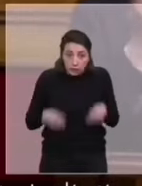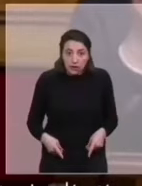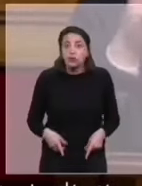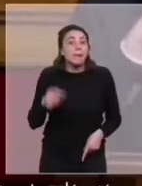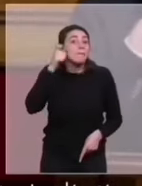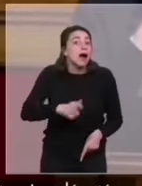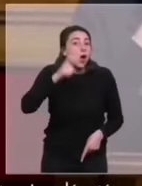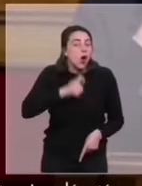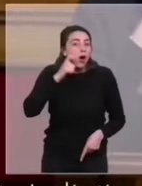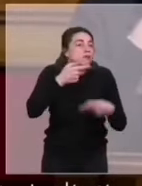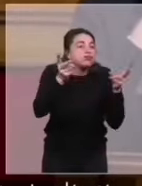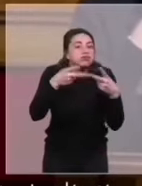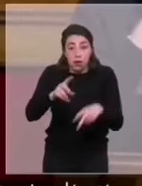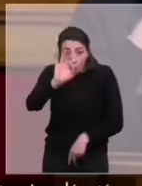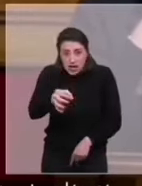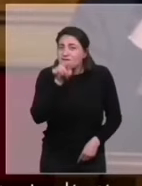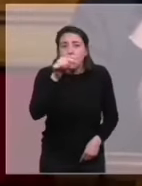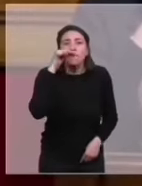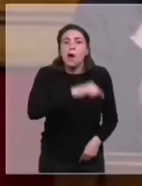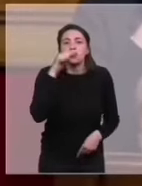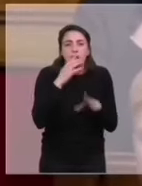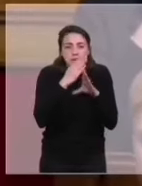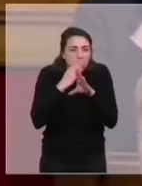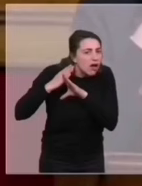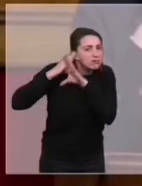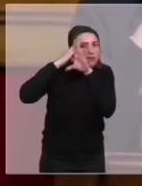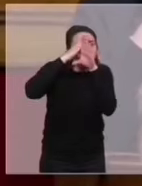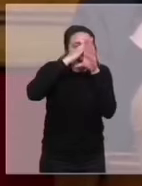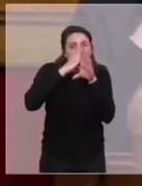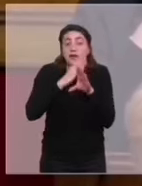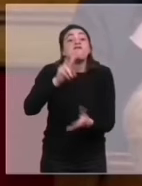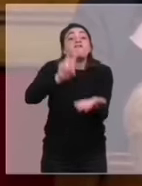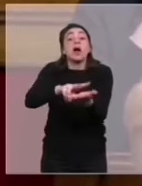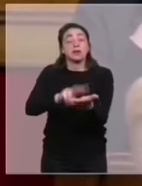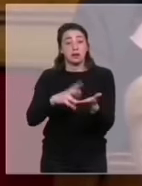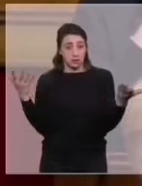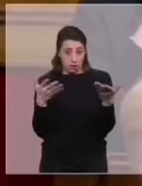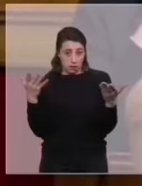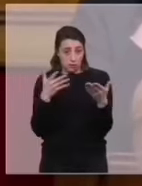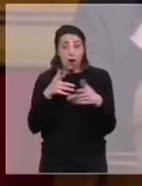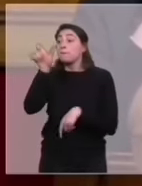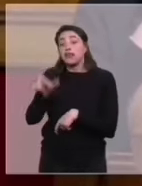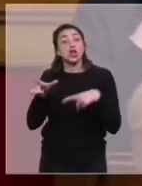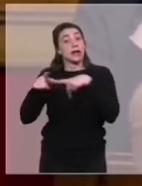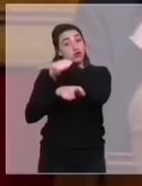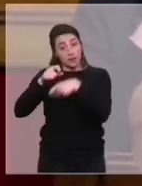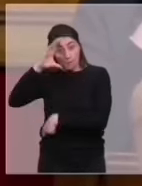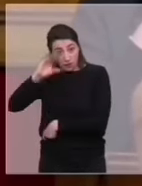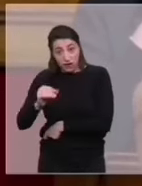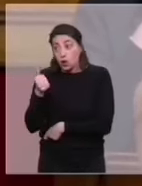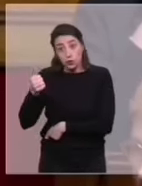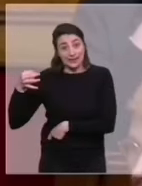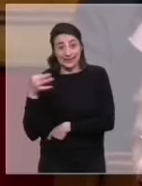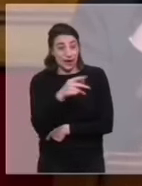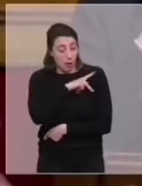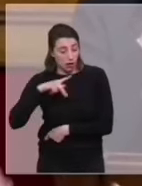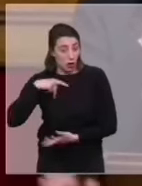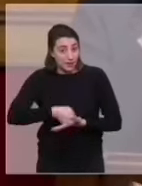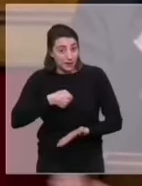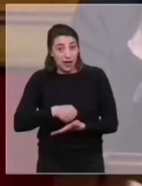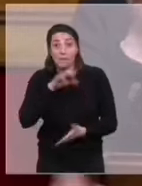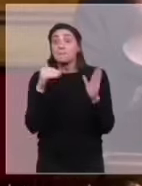mentez, vous dissimulez. La vérité, c'est celle qu'a clairement expliqué l'économiste Michael Zemmour. Il n'y aura pas de pension minimale garantie à 1200